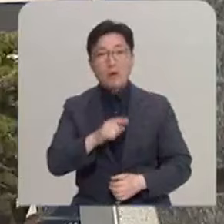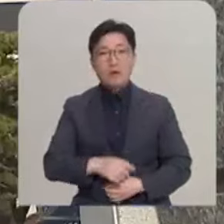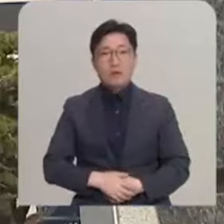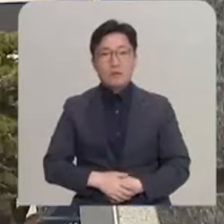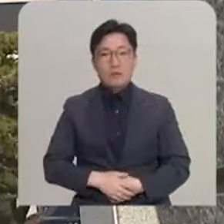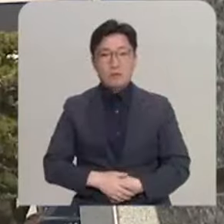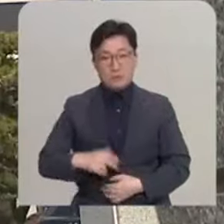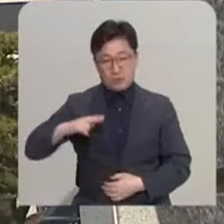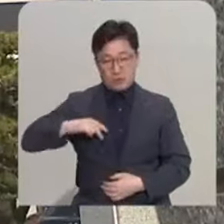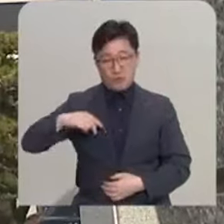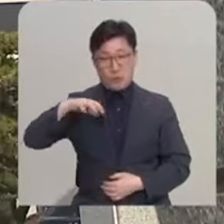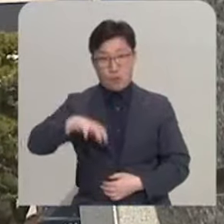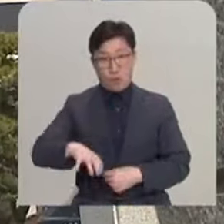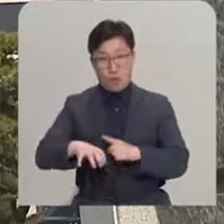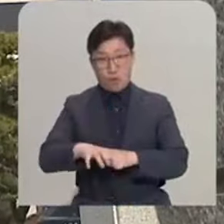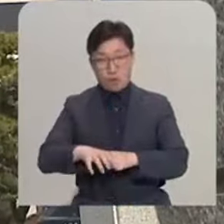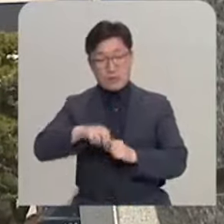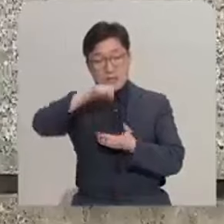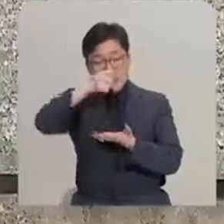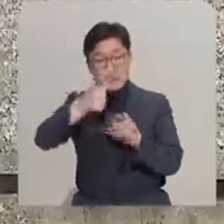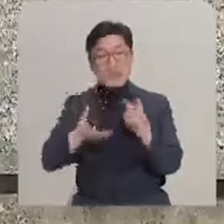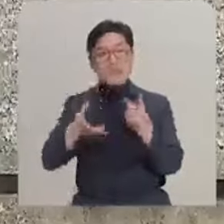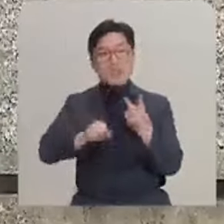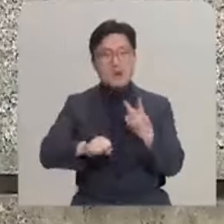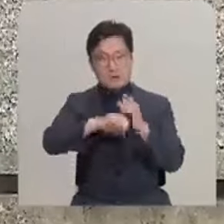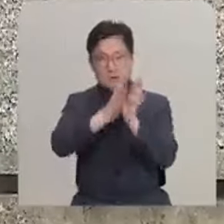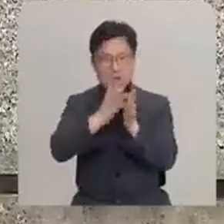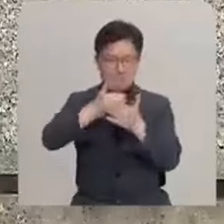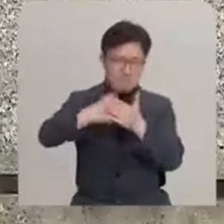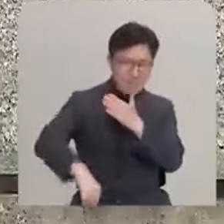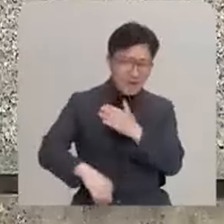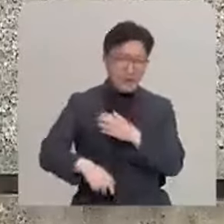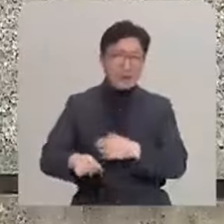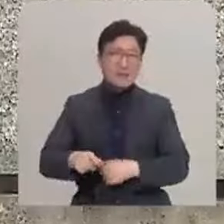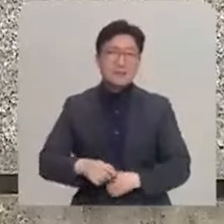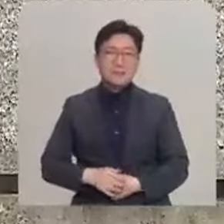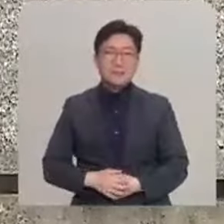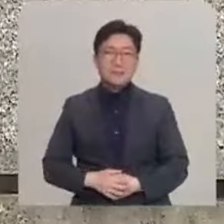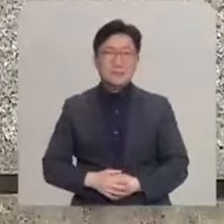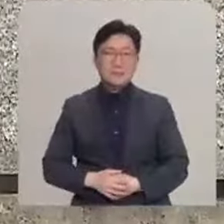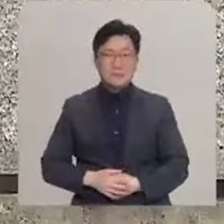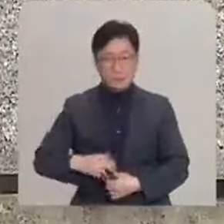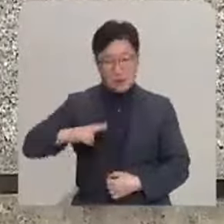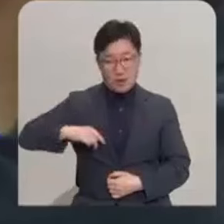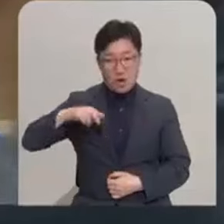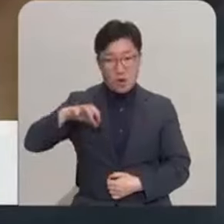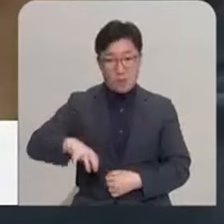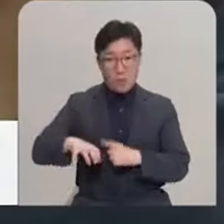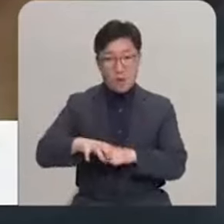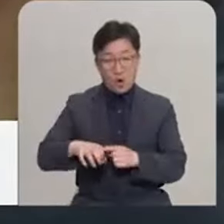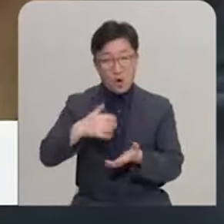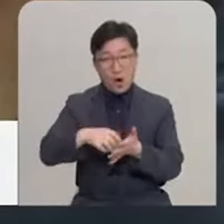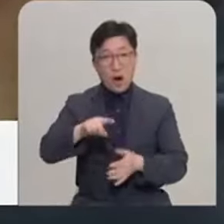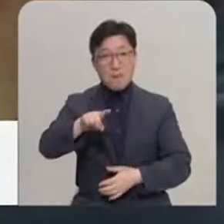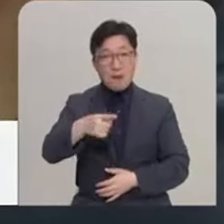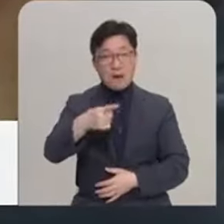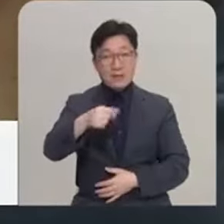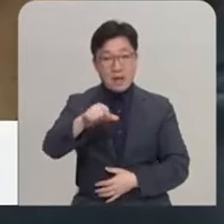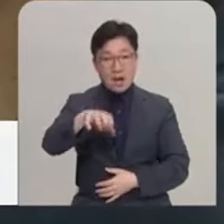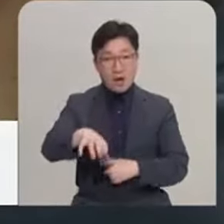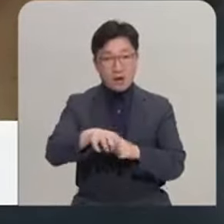군산 시의회가 올해 공연예산 2억 여원을 삭감했기 때문입니다 시의회는 해마다 단원 105명의